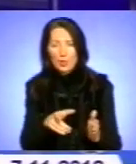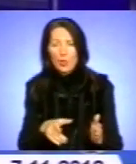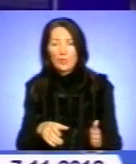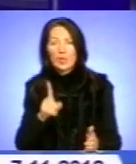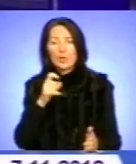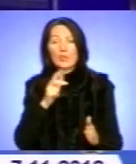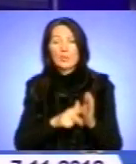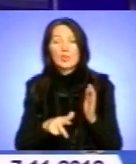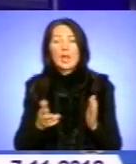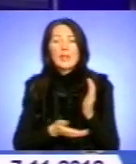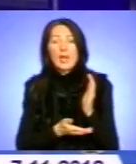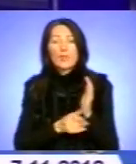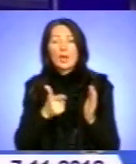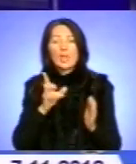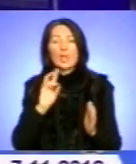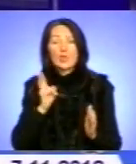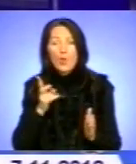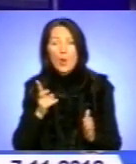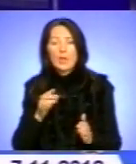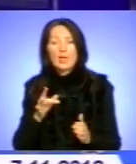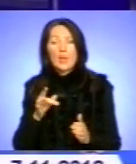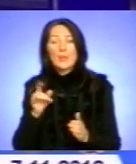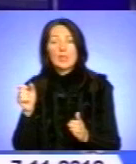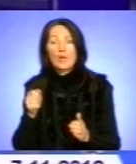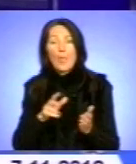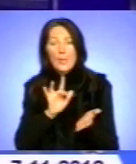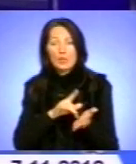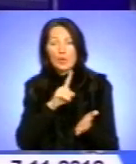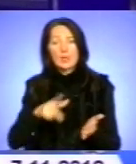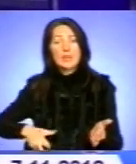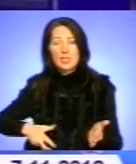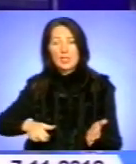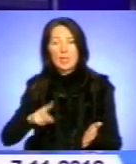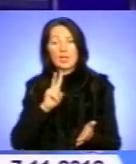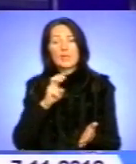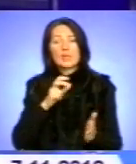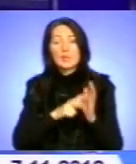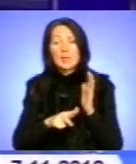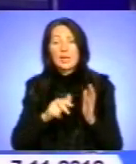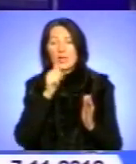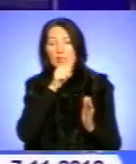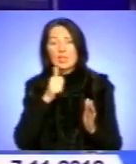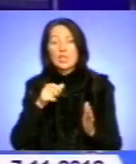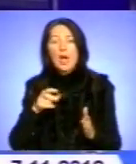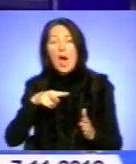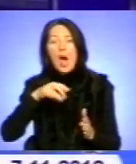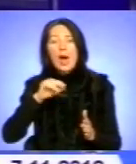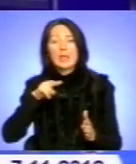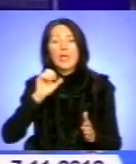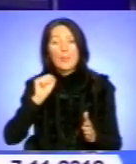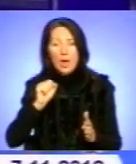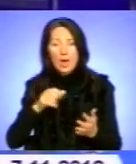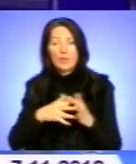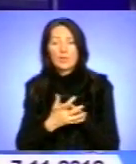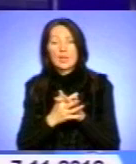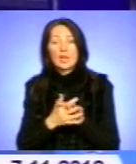гінко Ігнація Браницького у місті Заліщики, 280-річна липа Богдана Хмельницького у селі Нижні Луб'янки з